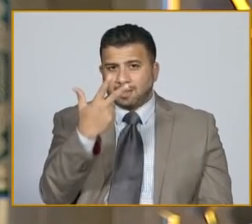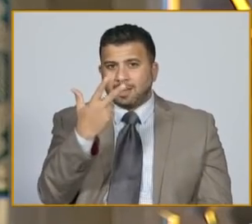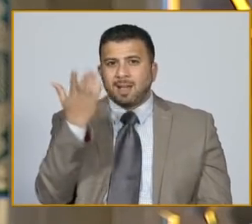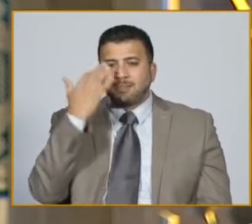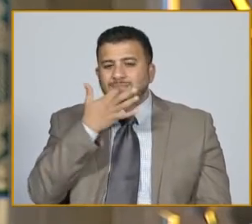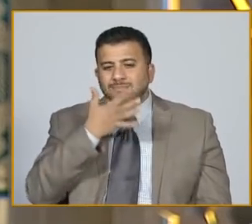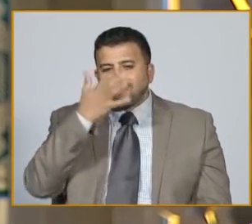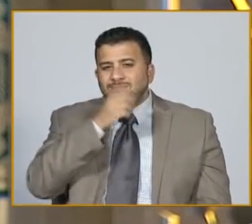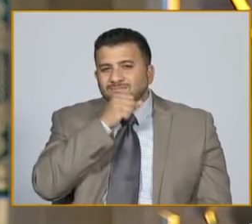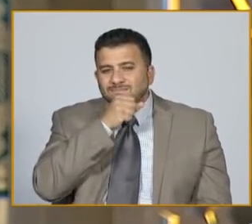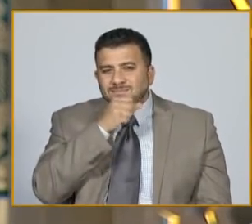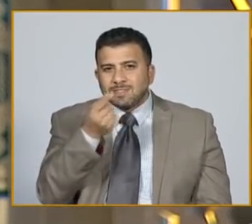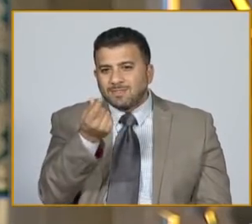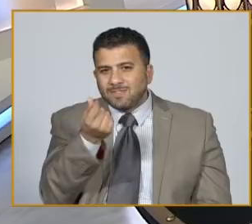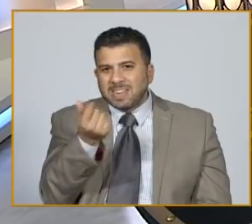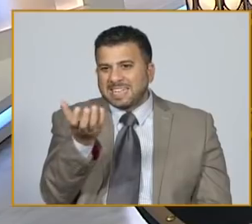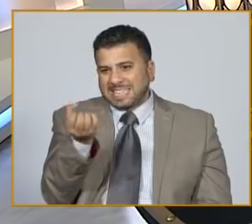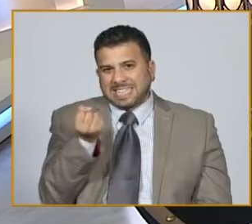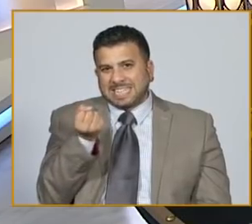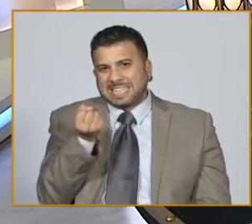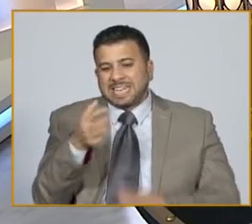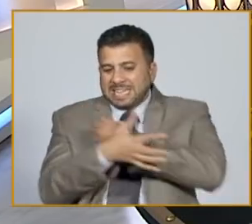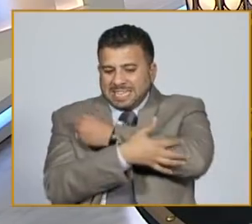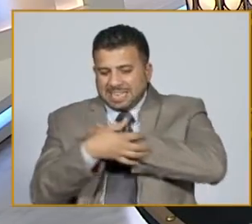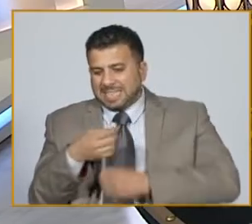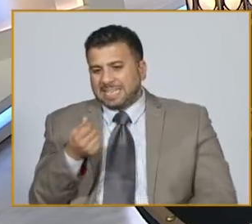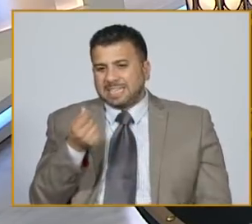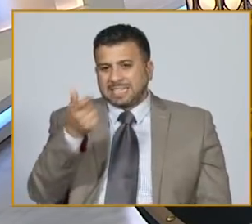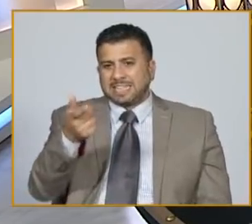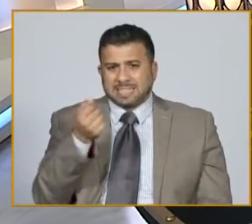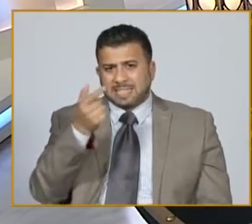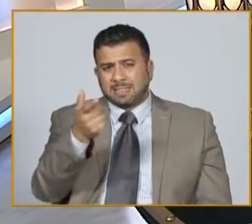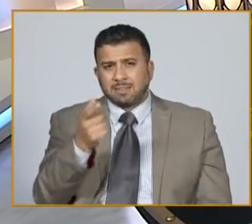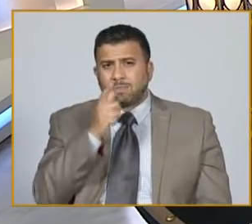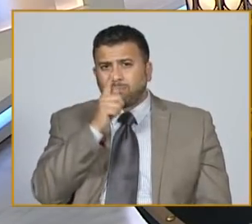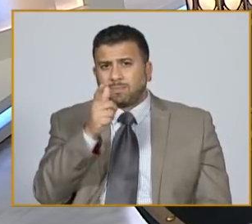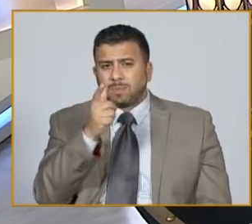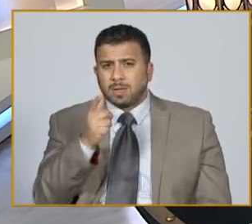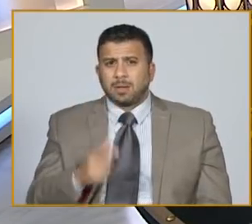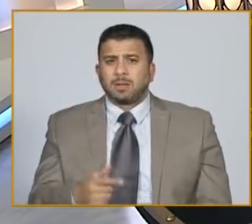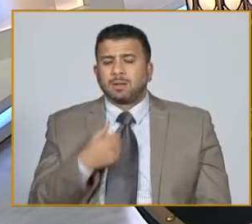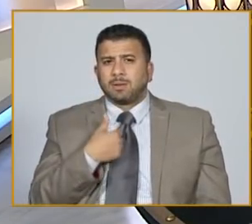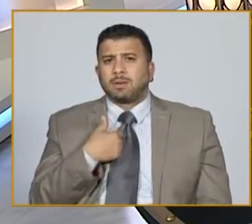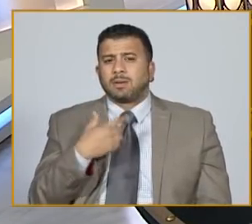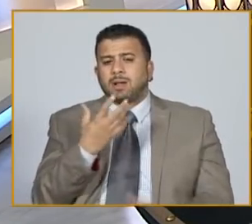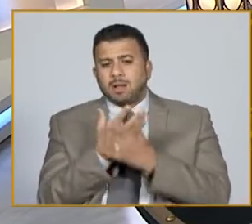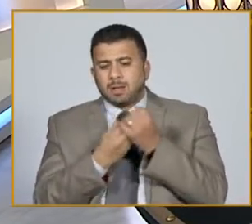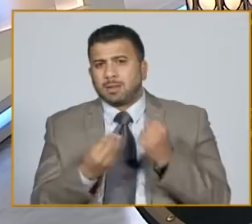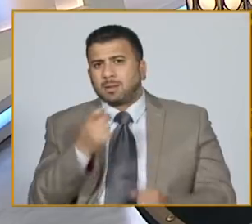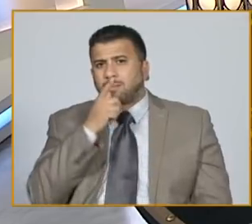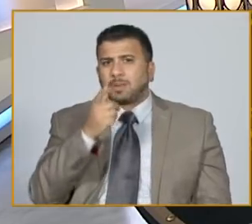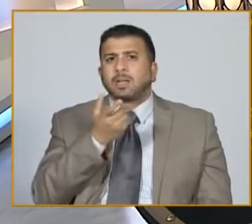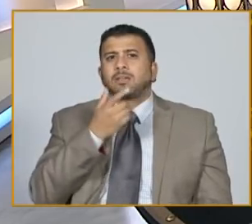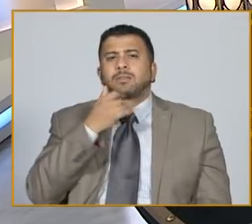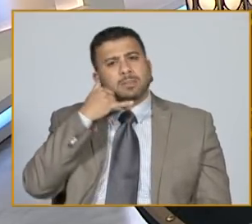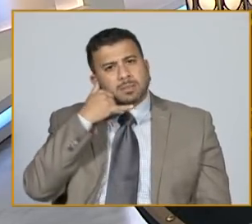عند الوالد 6. نعم. يجلسون يا الوالد. نعم. يسمعون البرنامج هذا. قلت لك يو عيال واحد منهم. وقالوا لي كلم الشيخ